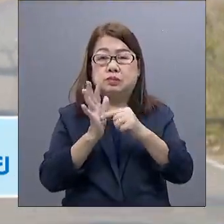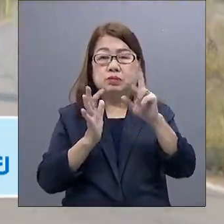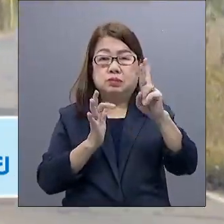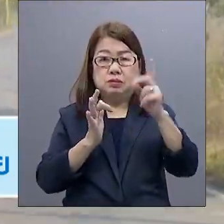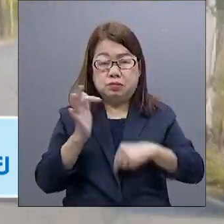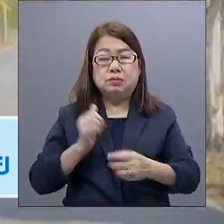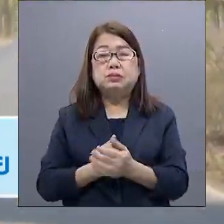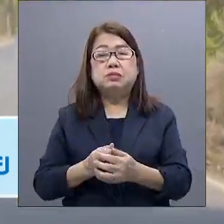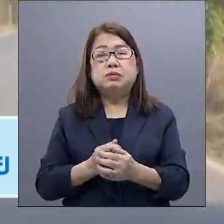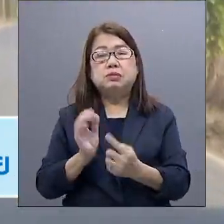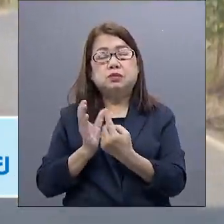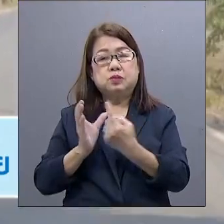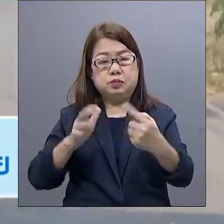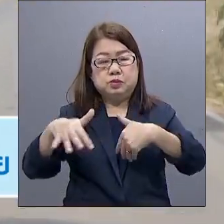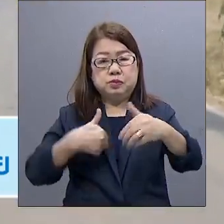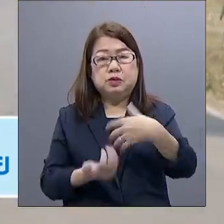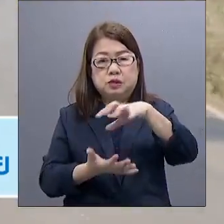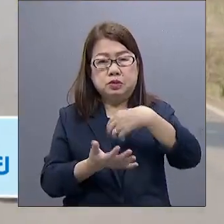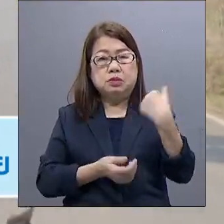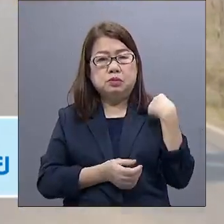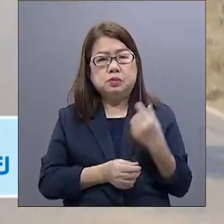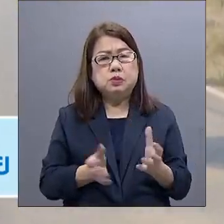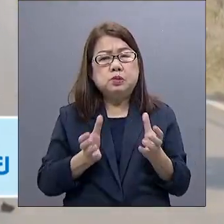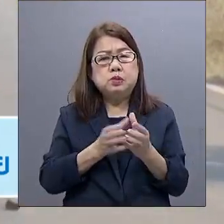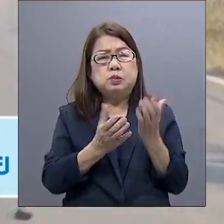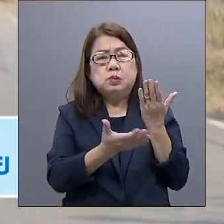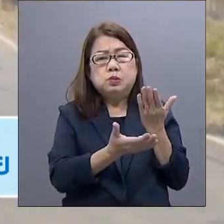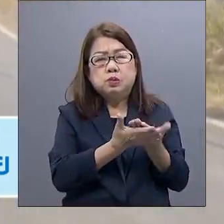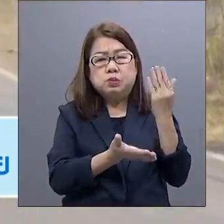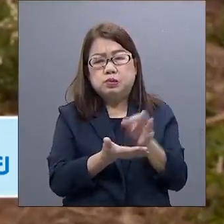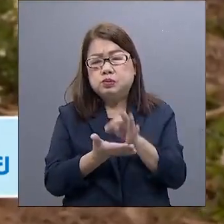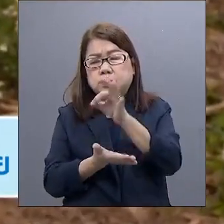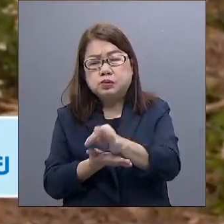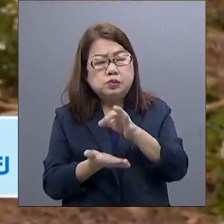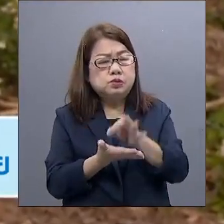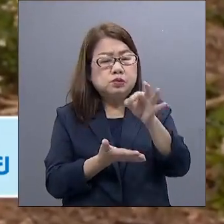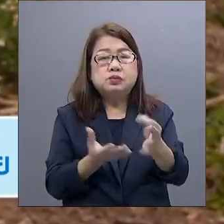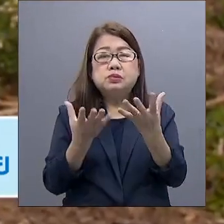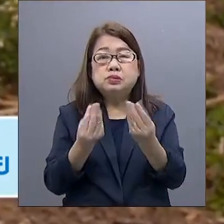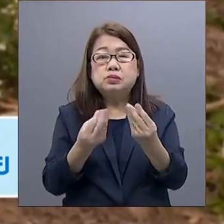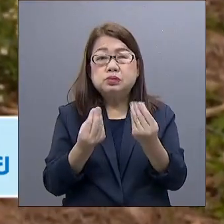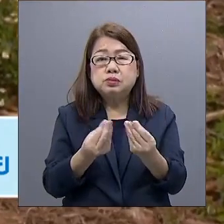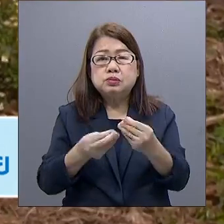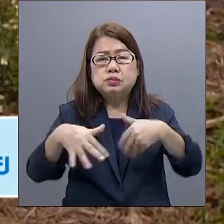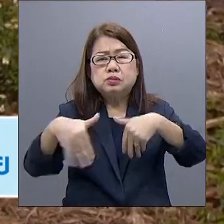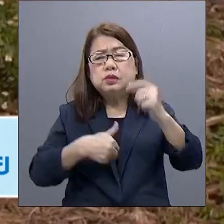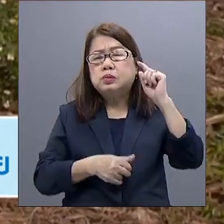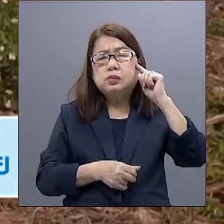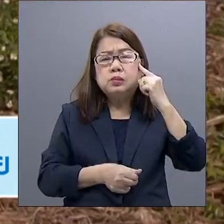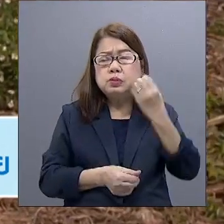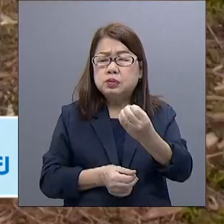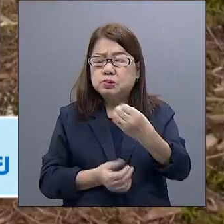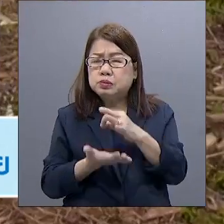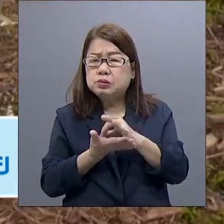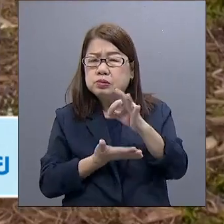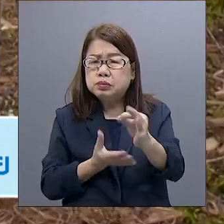มีกลมใทุเข้ามากว้านซื้อที่ดินททำกของชาบ้านทนี้ชาวบานกไม่รู้วาจะเอาไปทำอะไรพอมารอี